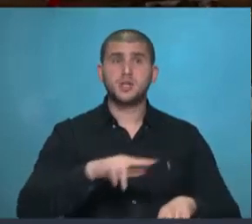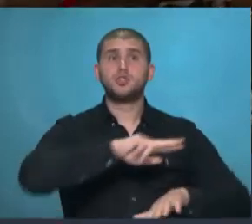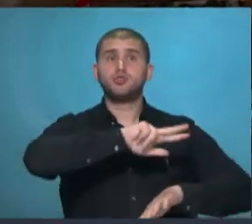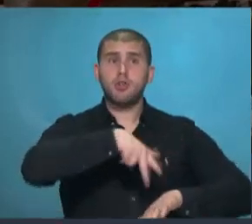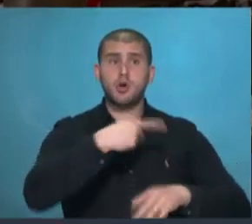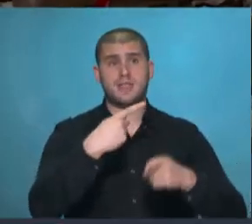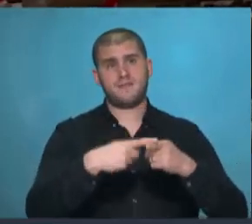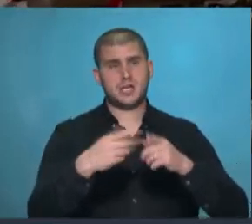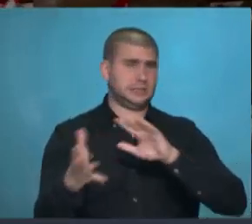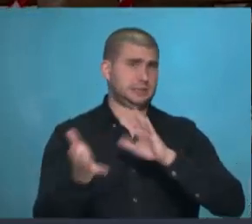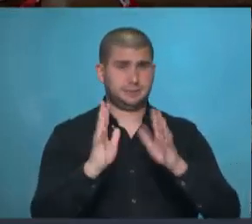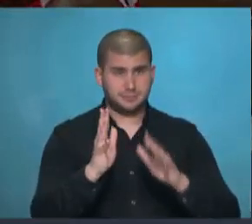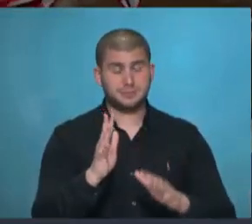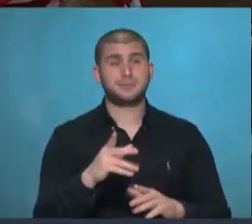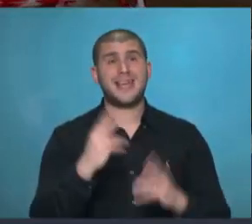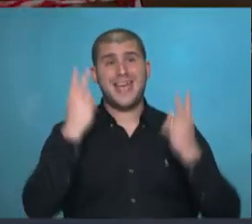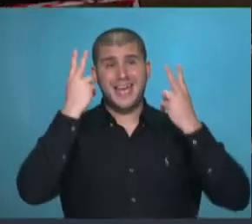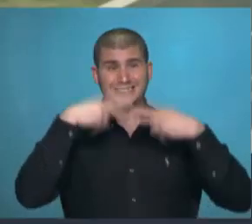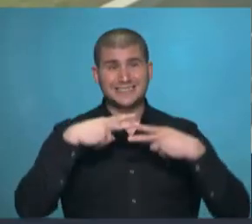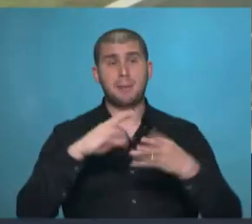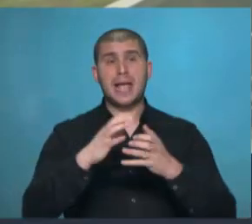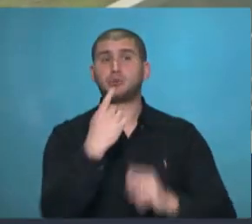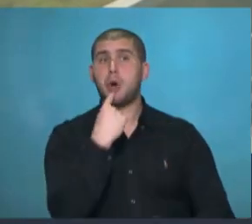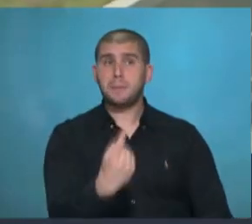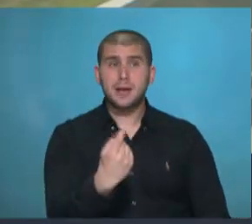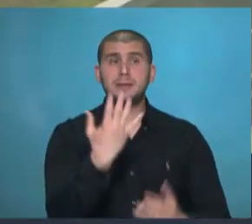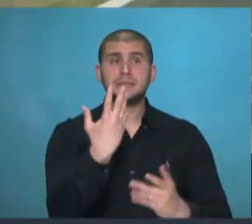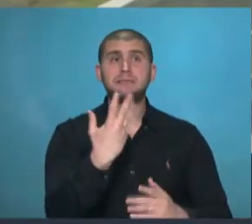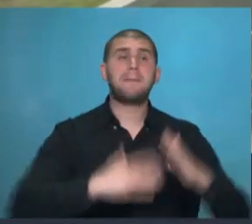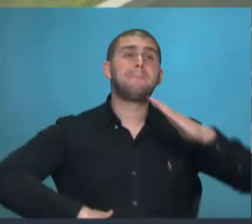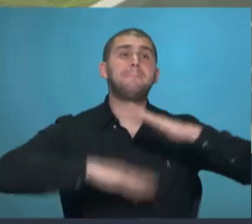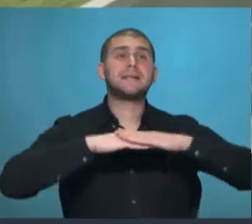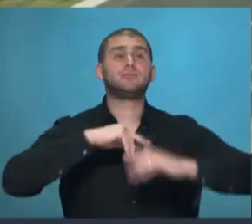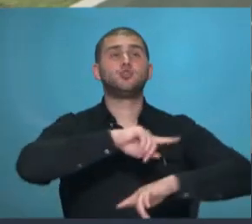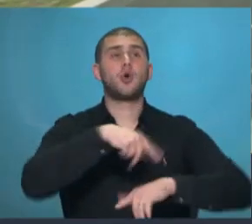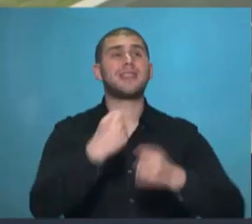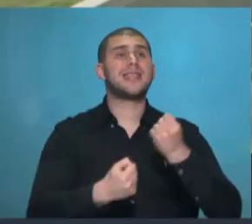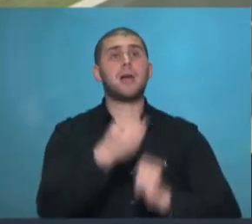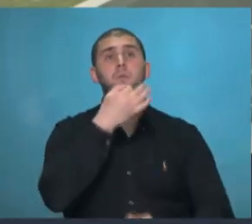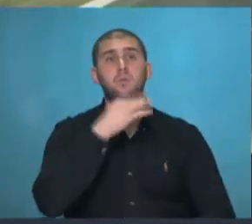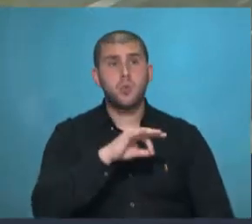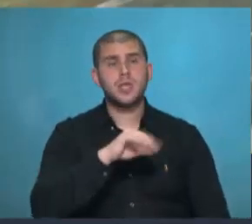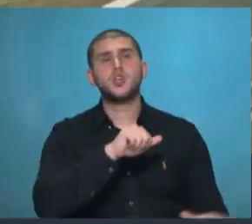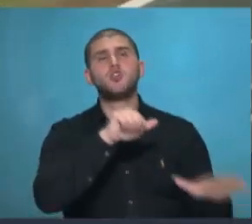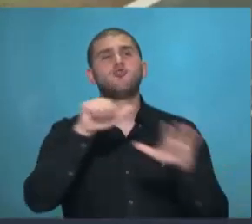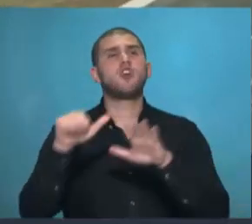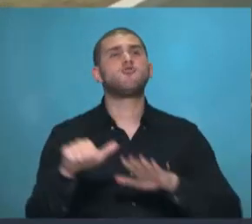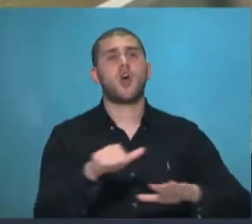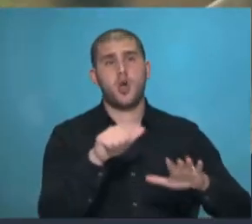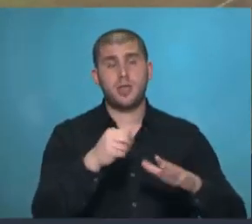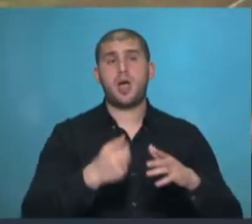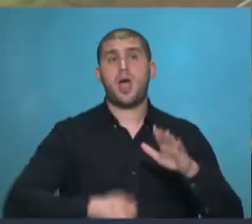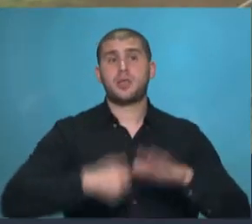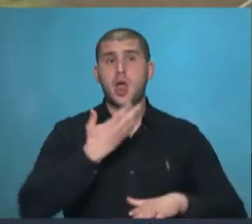3.5 שעות בערך. לפי ההסכם הקיבוצי, המספר המירבי של שעות הנהיגה המותר הוא 6 שעות. ההנהלה